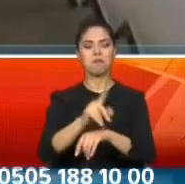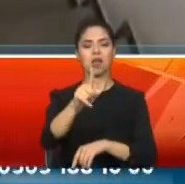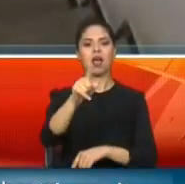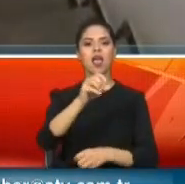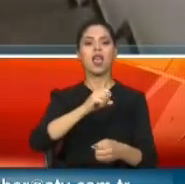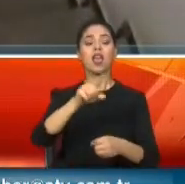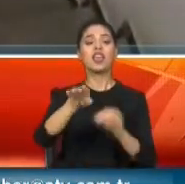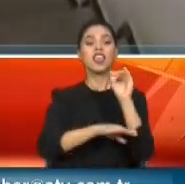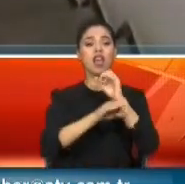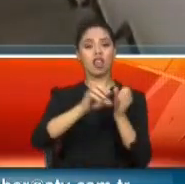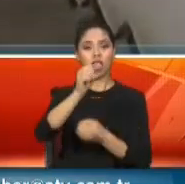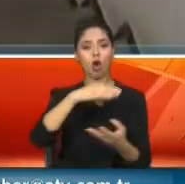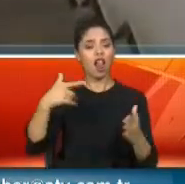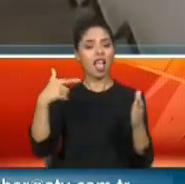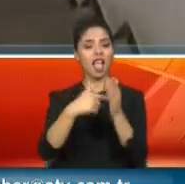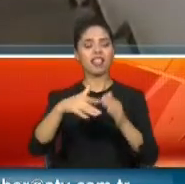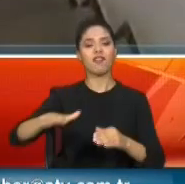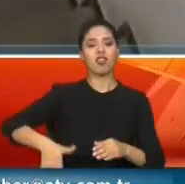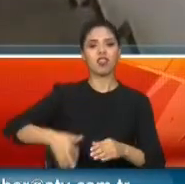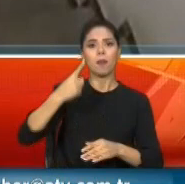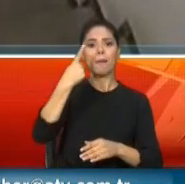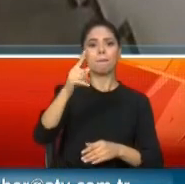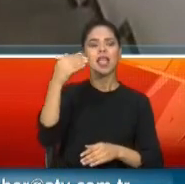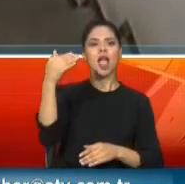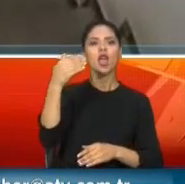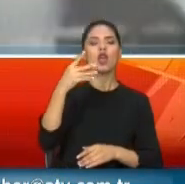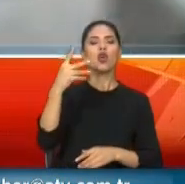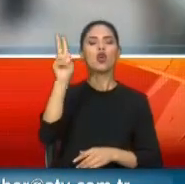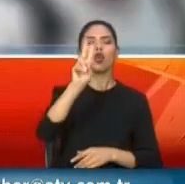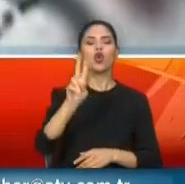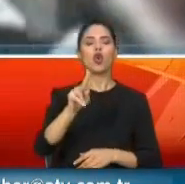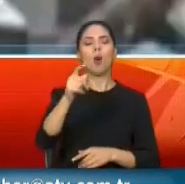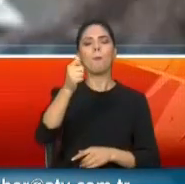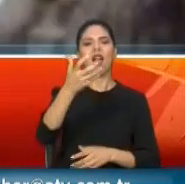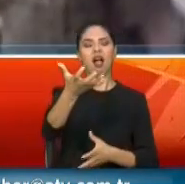Yaşanan hengamede hedefteki adamın cebindeki 1000 euroyu alıp uzaklaştı.